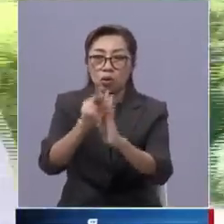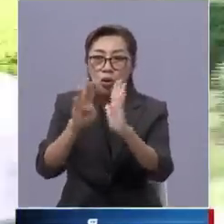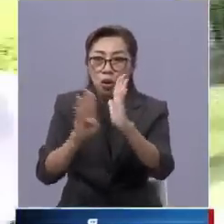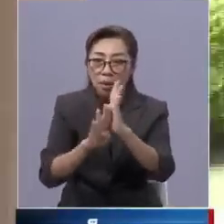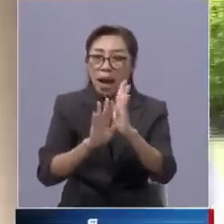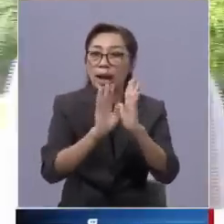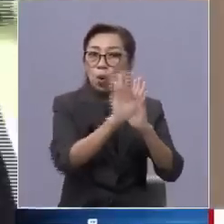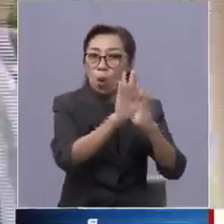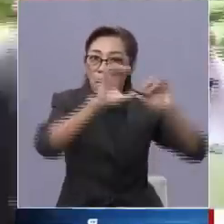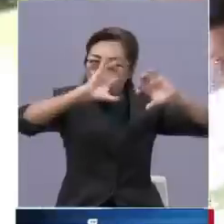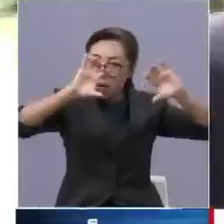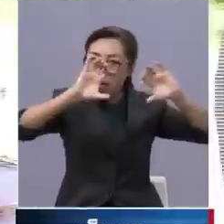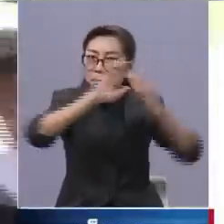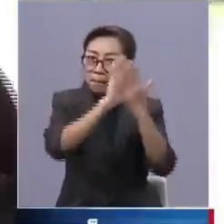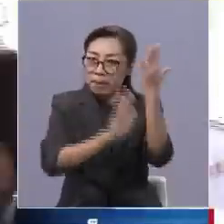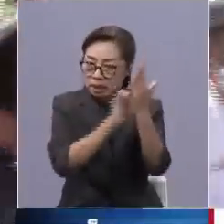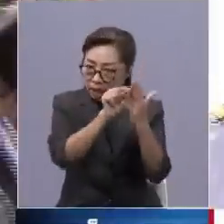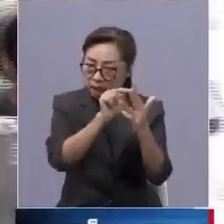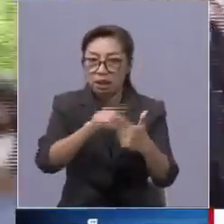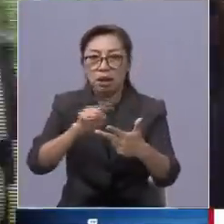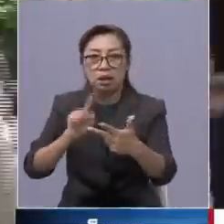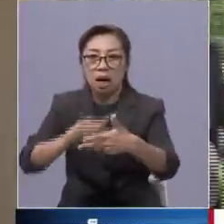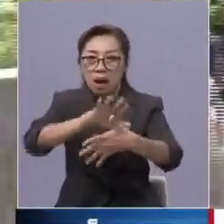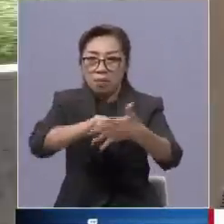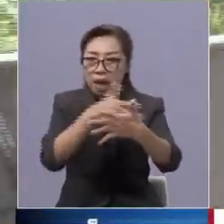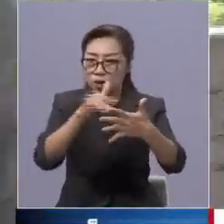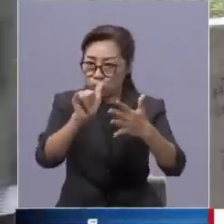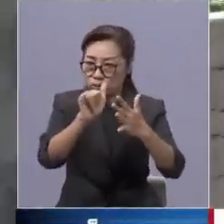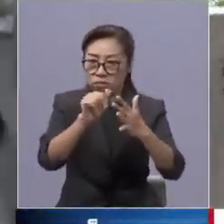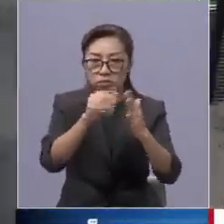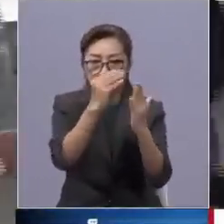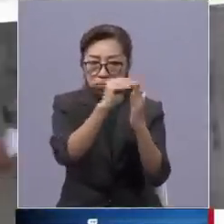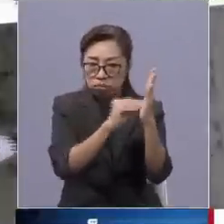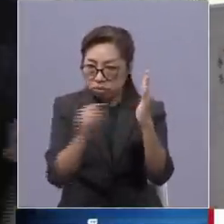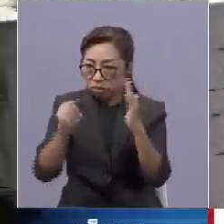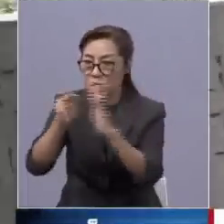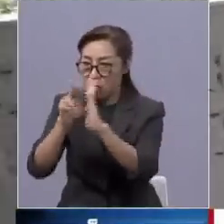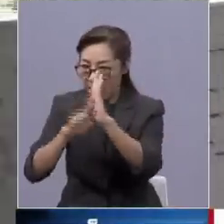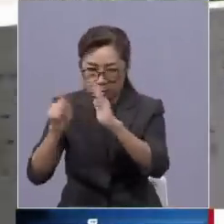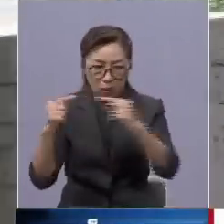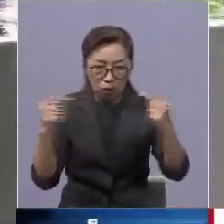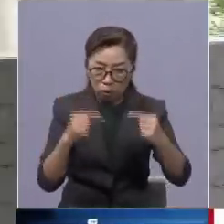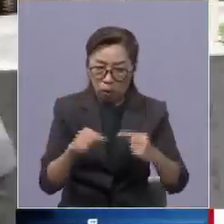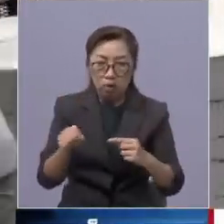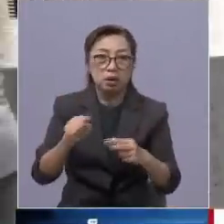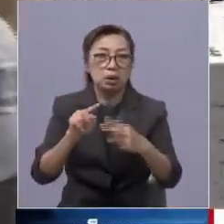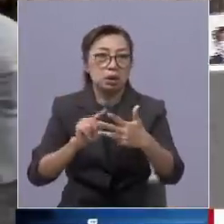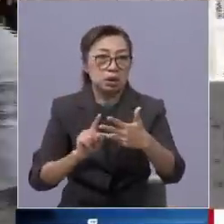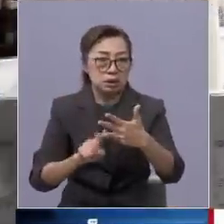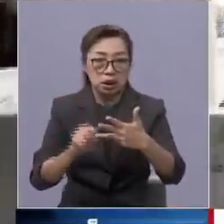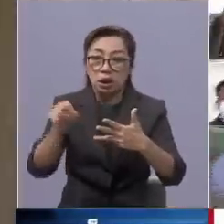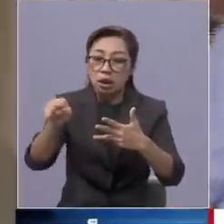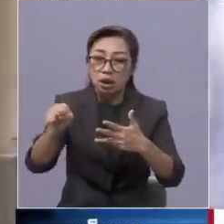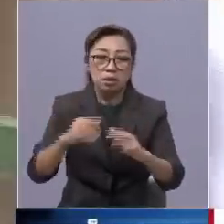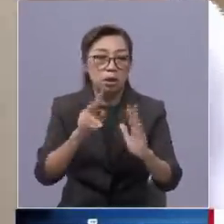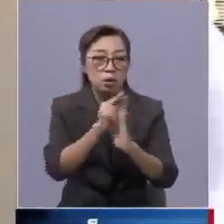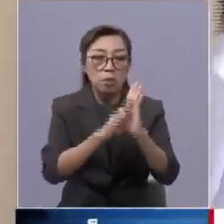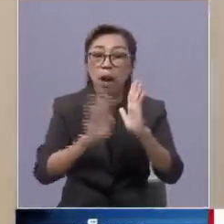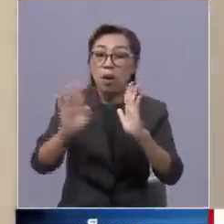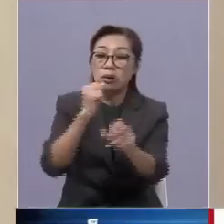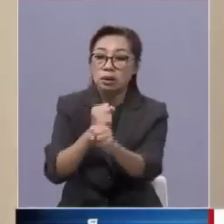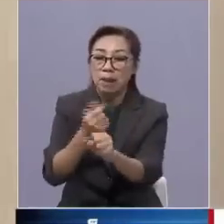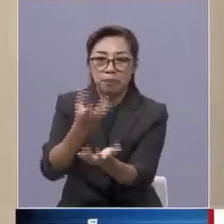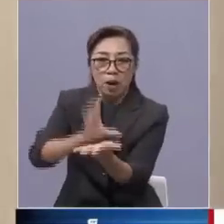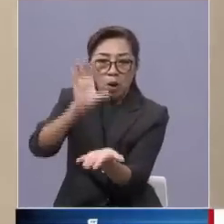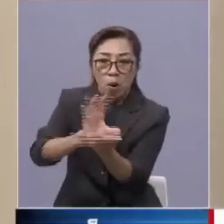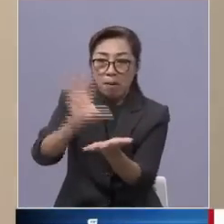รัฐและ3คือยุทธศาสตร์ชาติรวมถึงต้องชี้แจงแหล่งที่มาของรายได้ที่จะนำมาใช้จ่ายในนโยบ